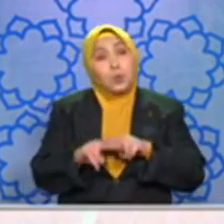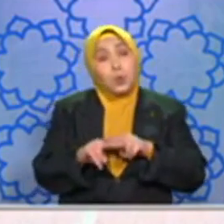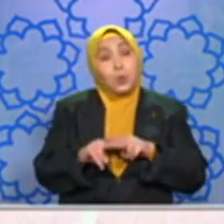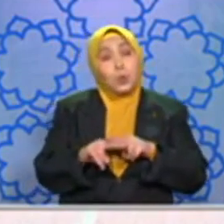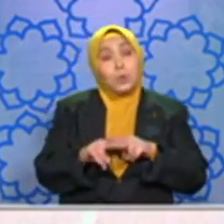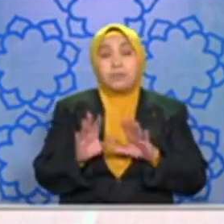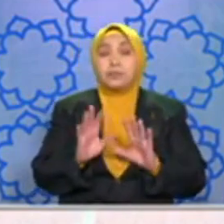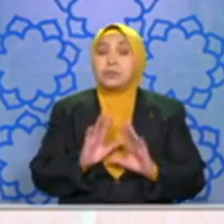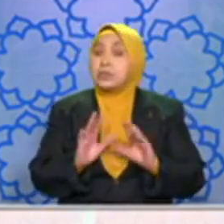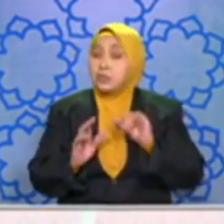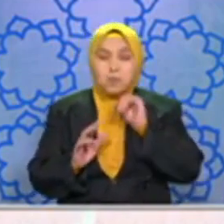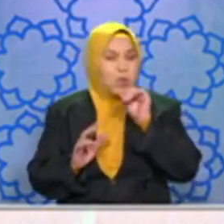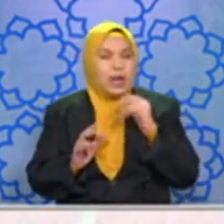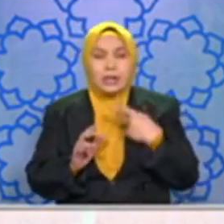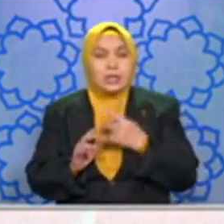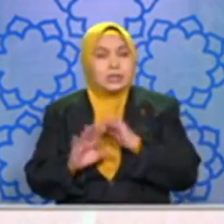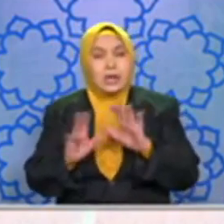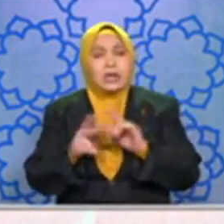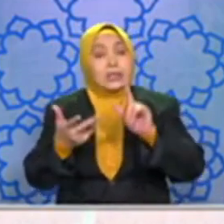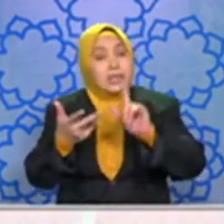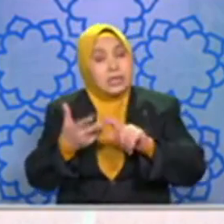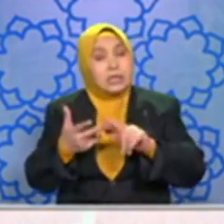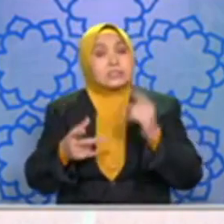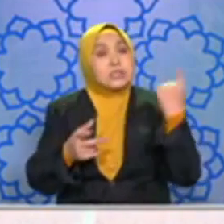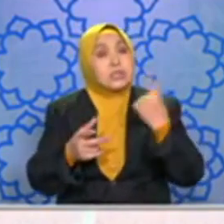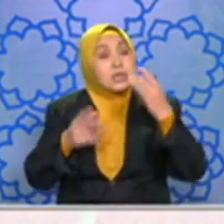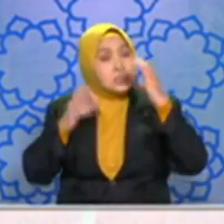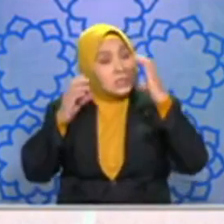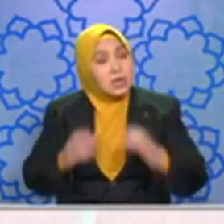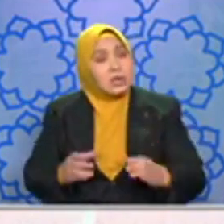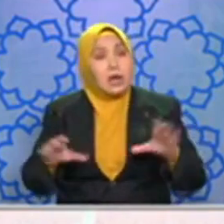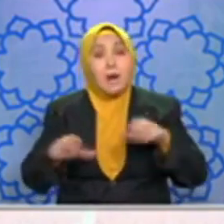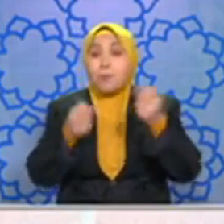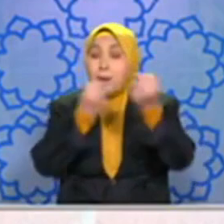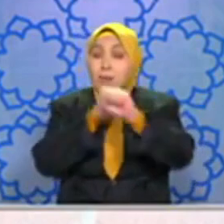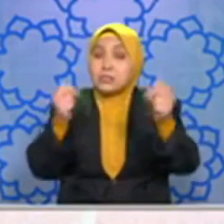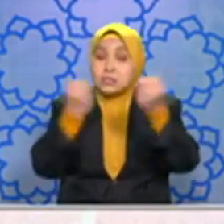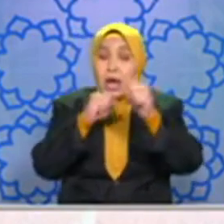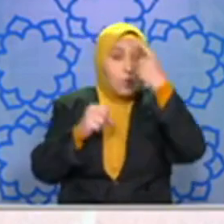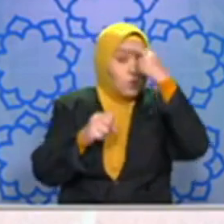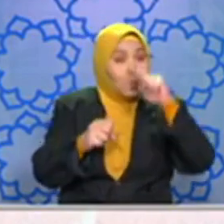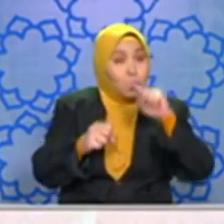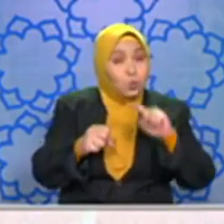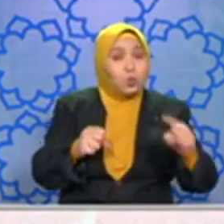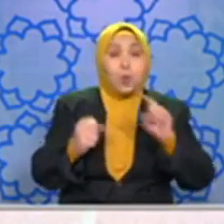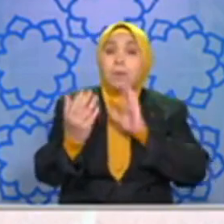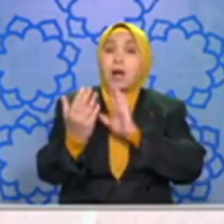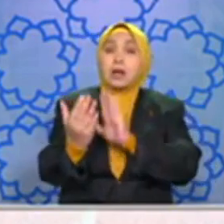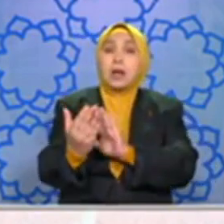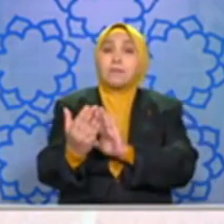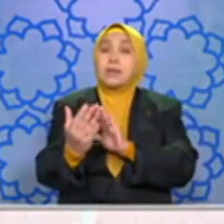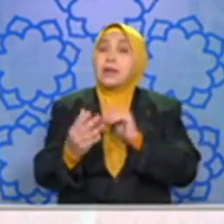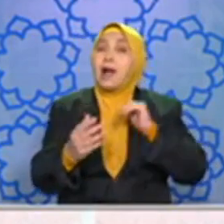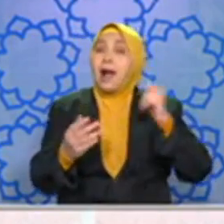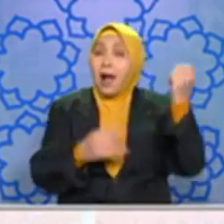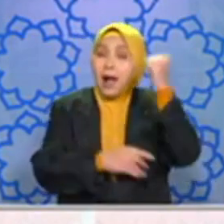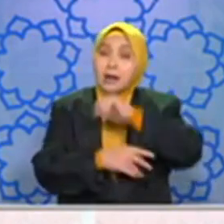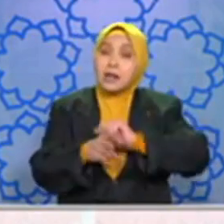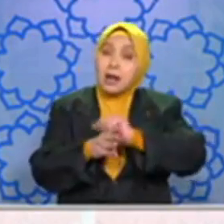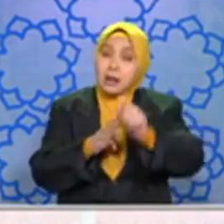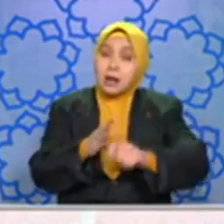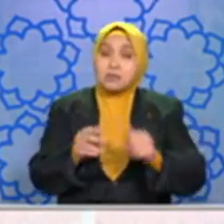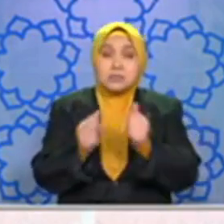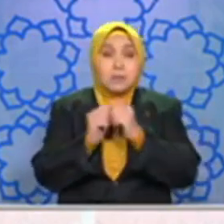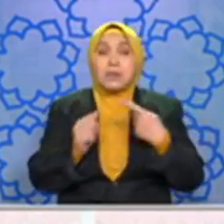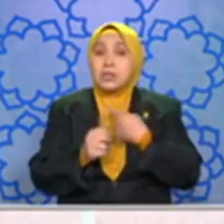kita berjaga-jaga. Yang ketiga, sentiasa yakin dan buat persediaan untuk menghadapi hari akhirat. Sama-sama kita